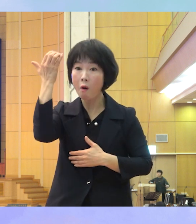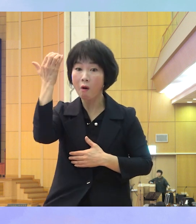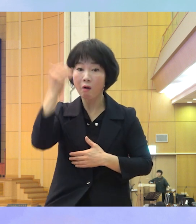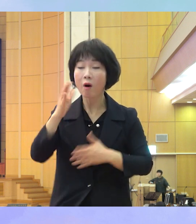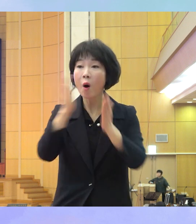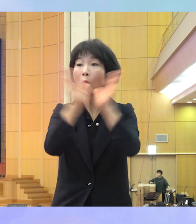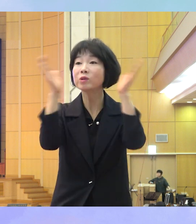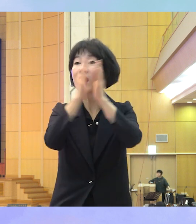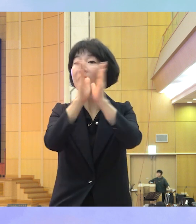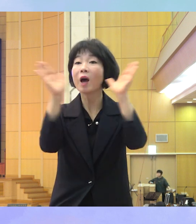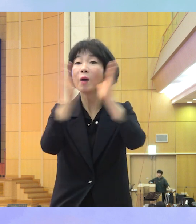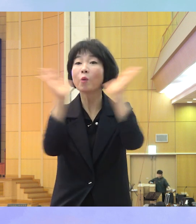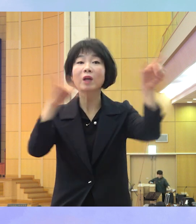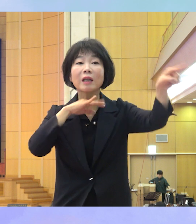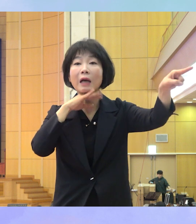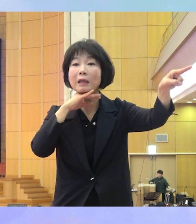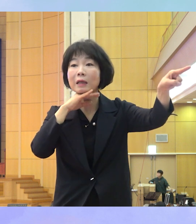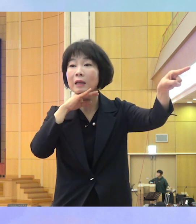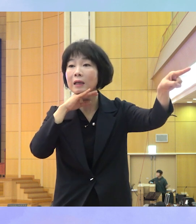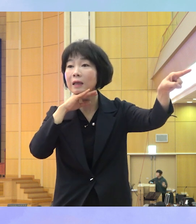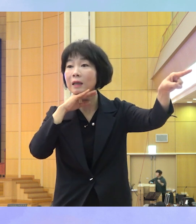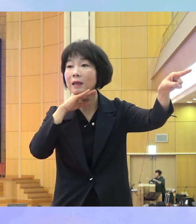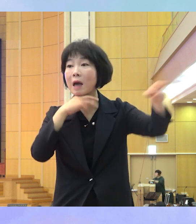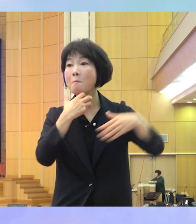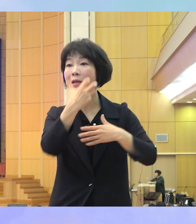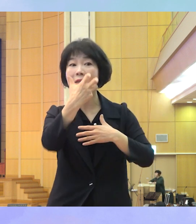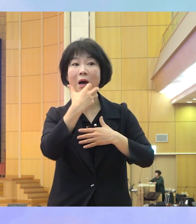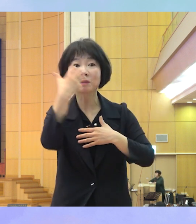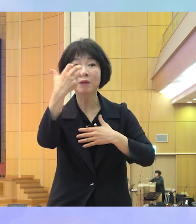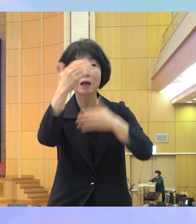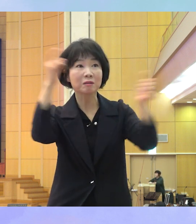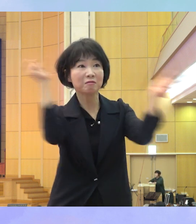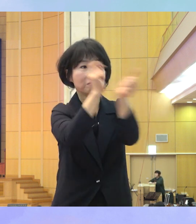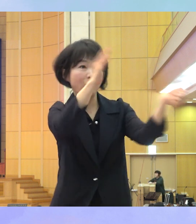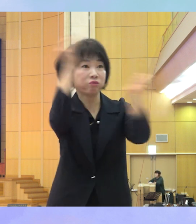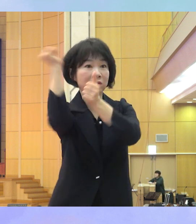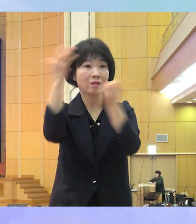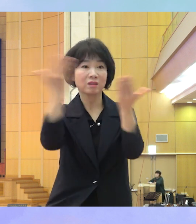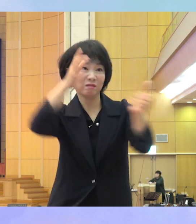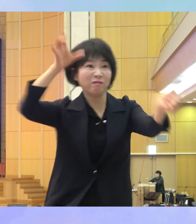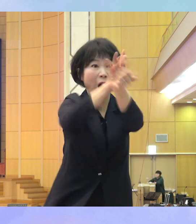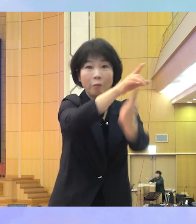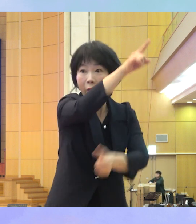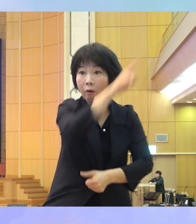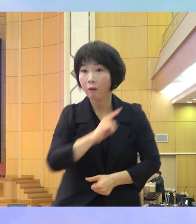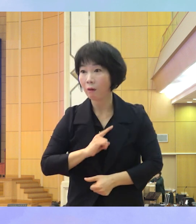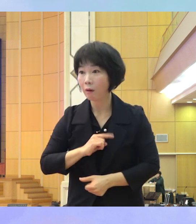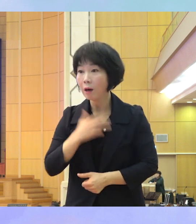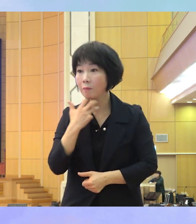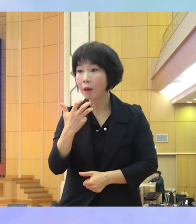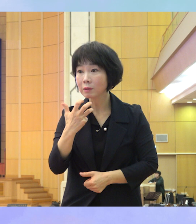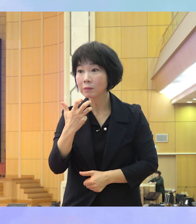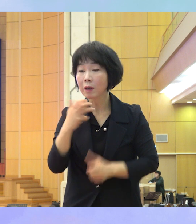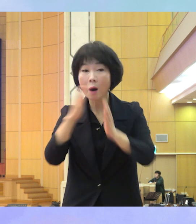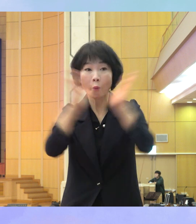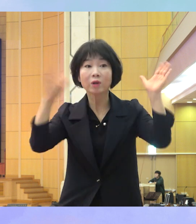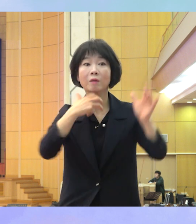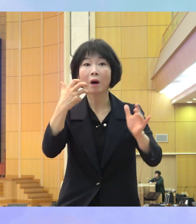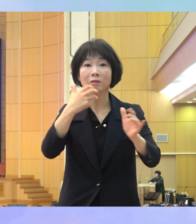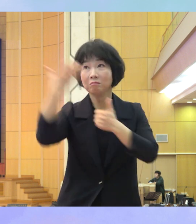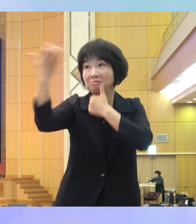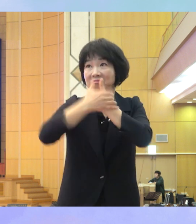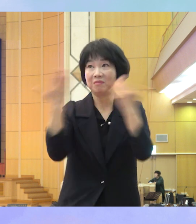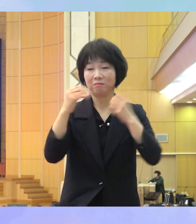하나님 불러가지고 100살까지 쓰셨는데, 하나님이 쓰시기만 한다면, 하나님께서 건강만 주시면 나이가 문제가